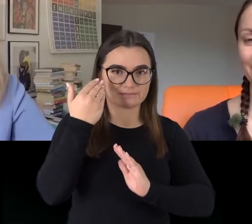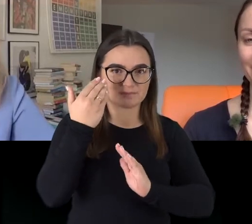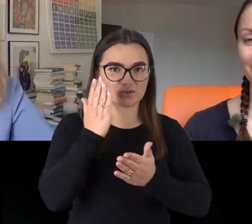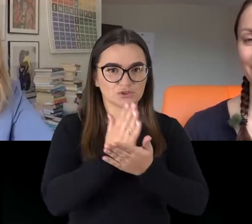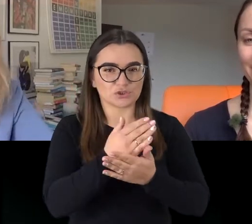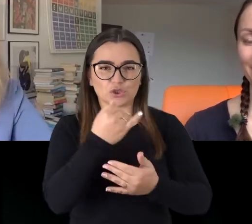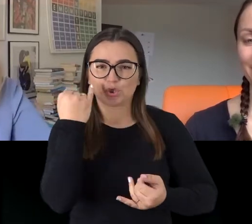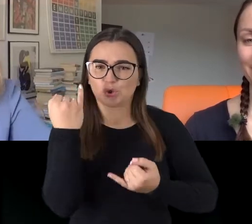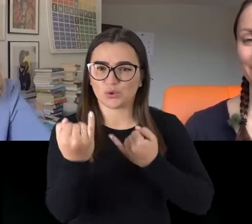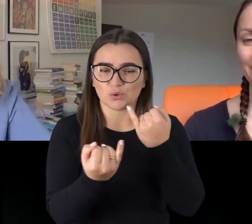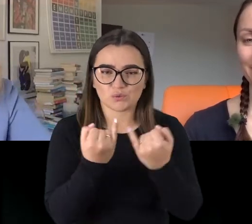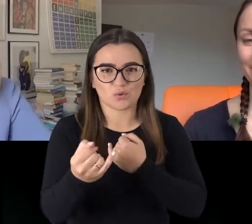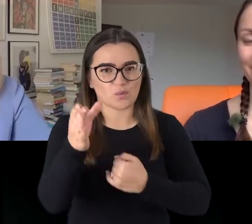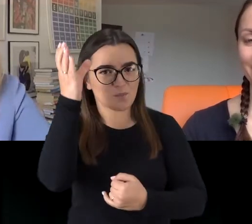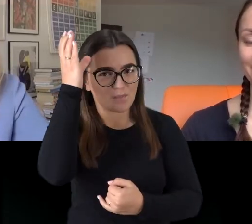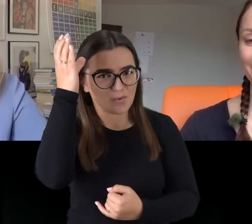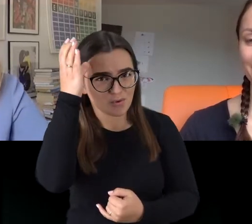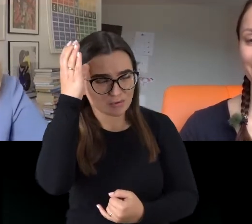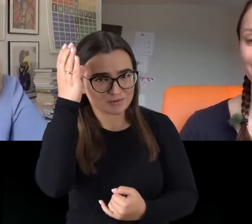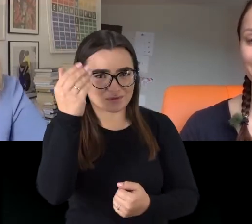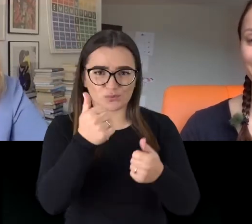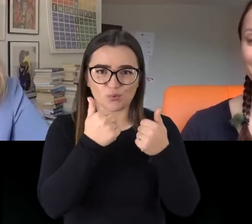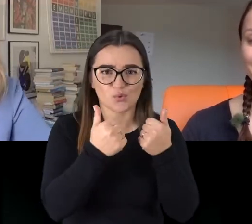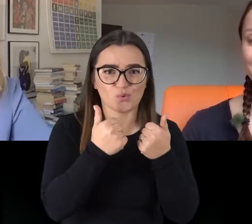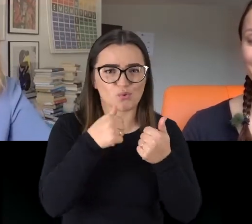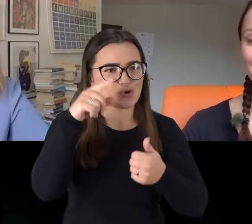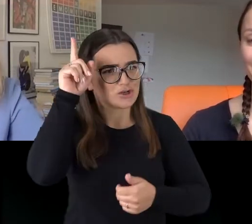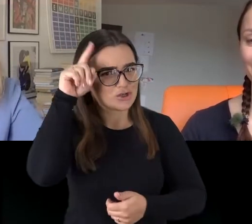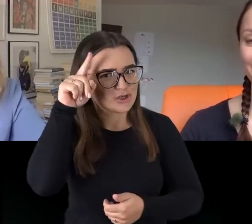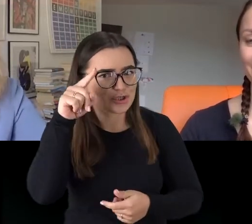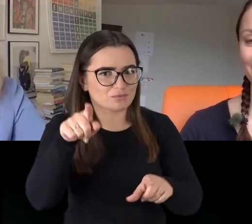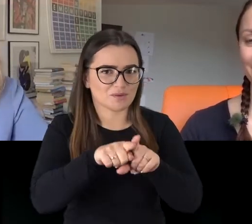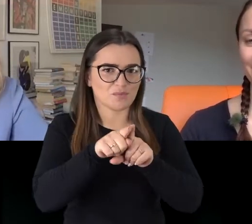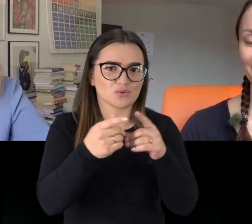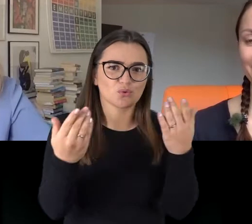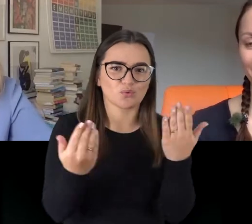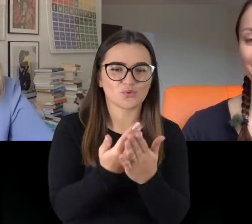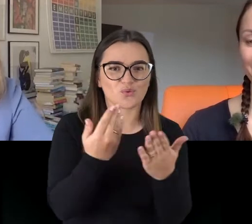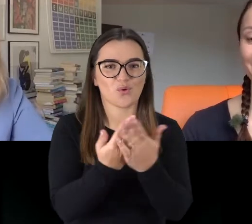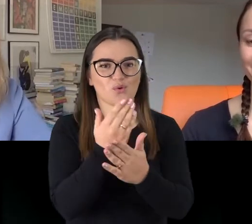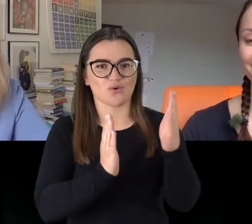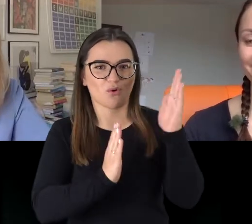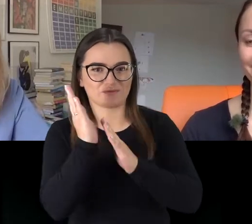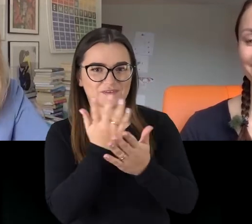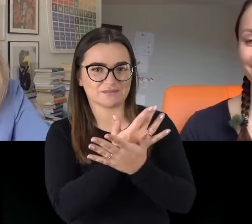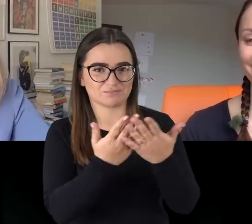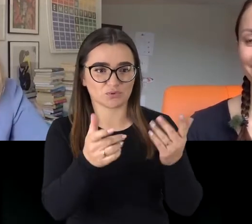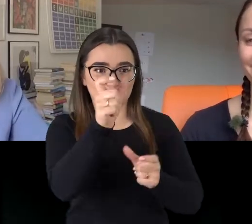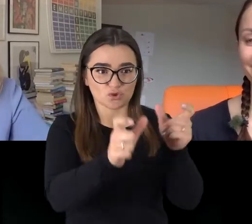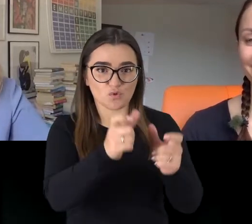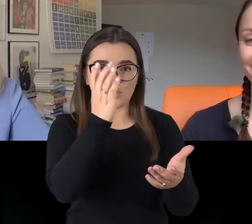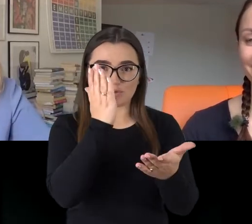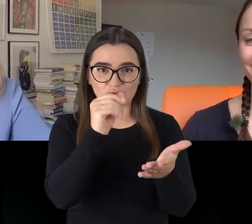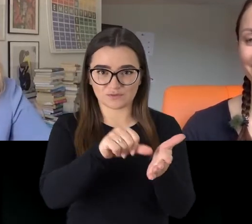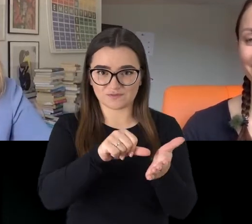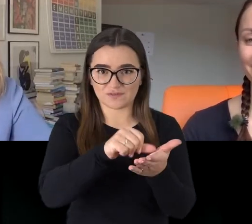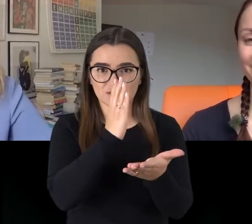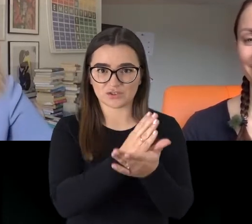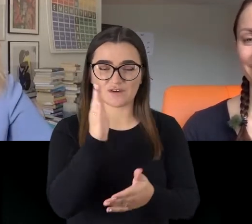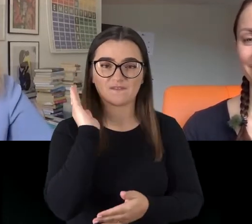ir įdomių, ir protingų, ir žavių, ir žinomų, ir visai nežinomų, ir naujų perlų, ar ne, žmonių,